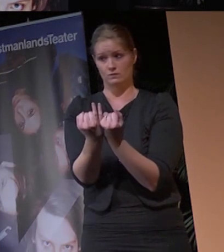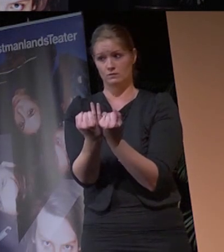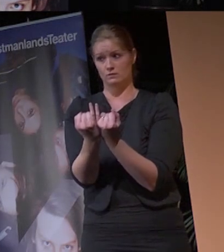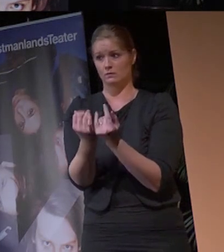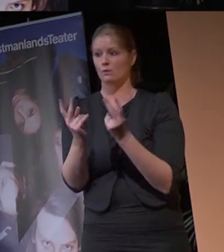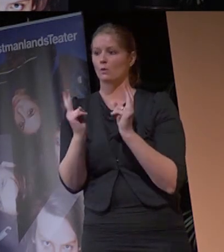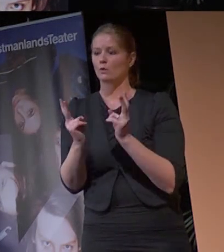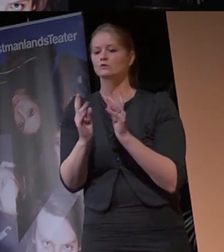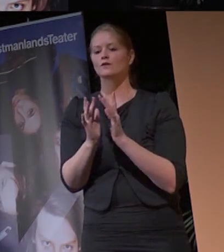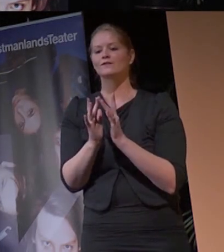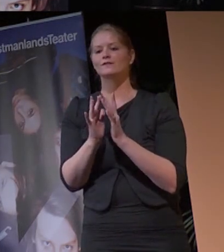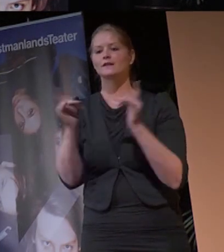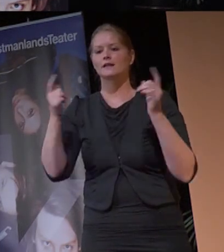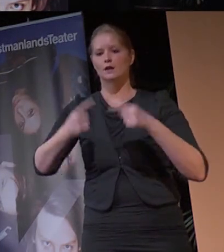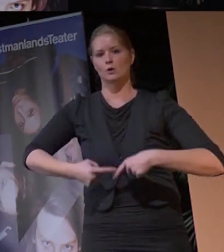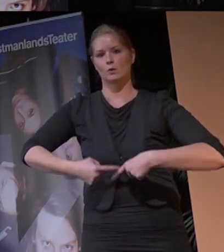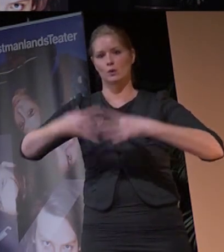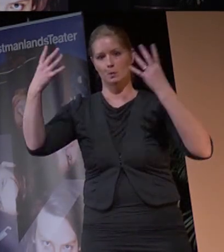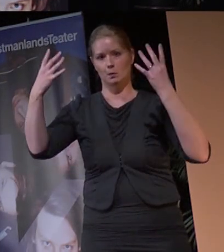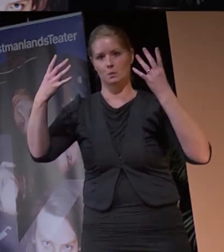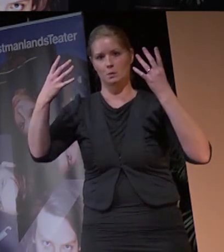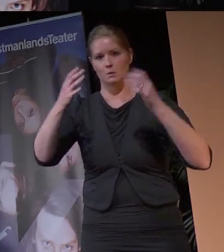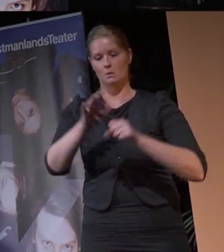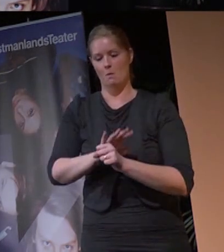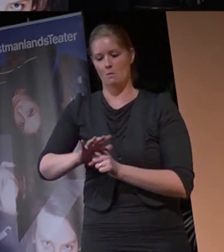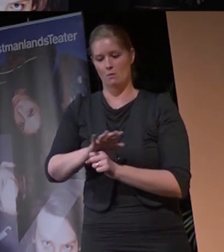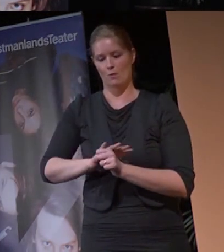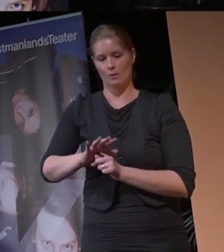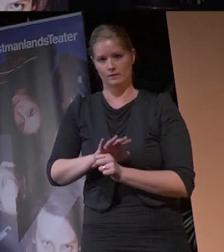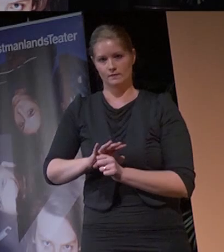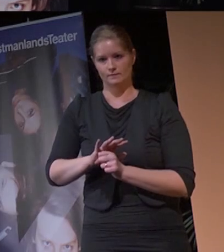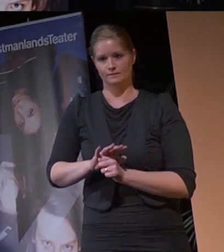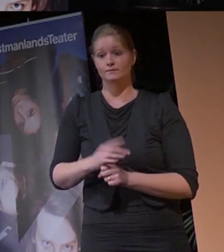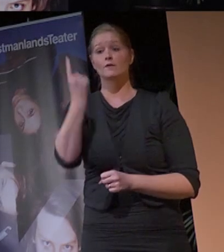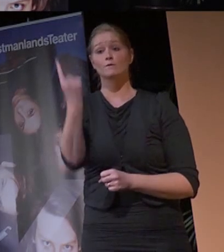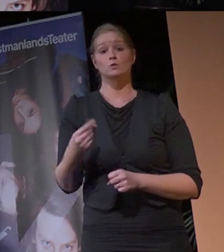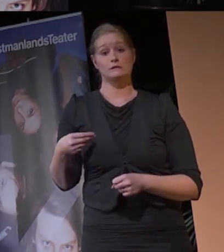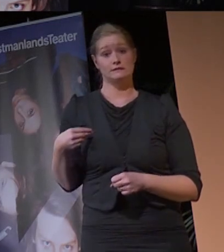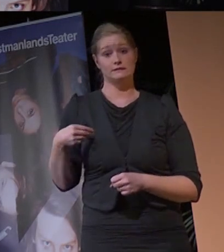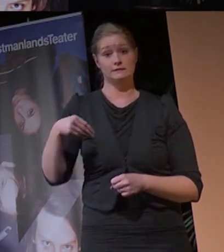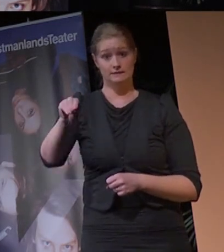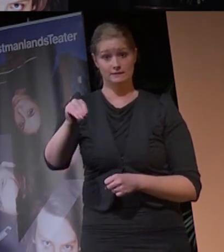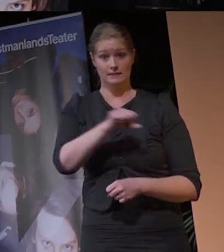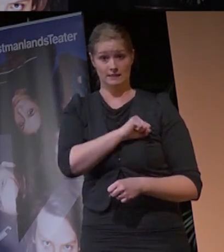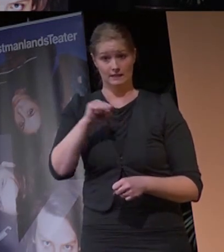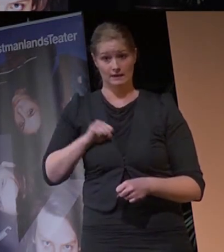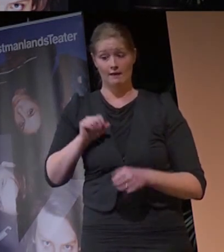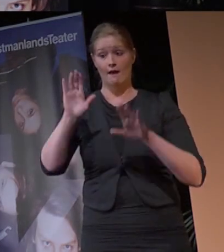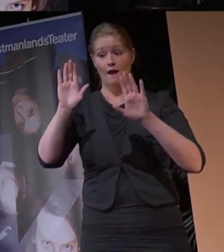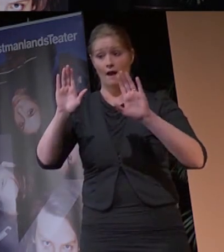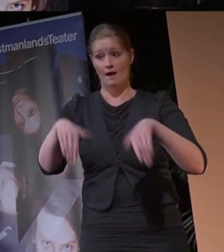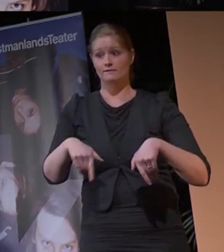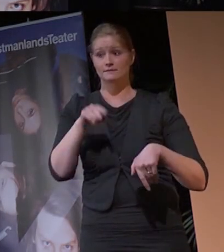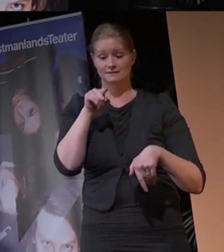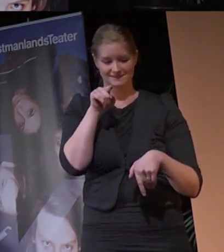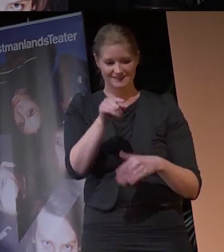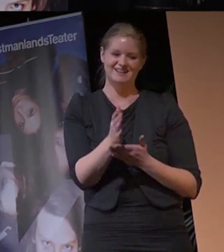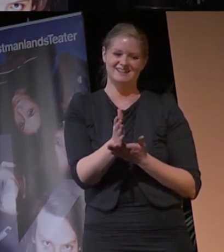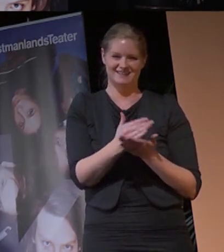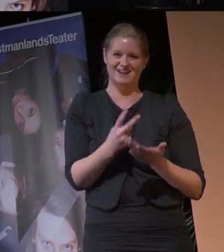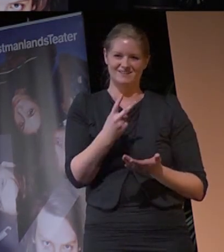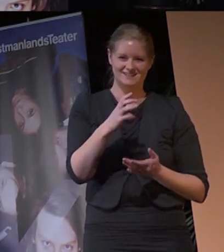det fria kulturlivet. Och den första satsningen som regeringen gjorde, det var ju nu när vi delvis,